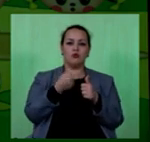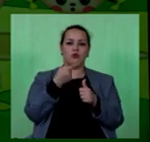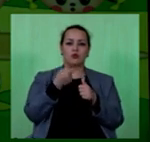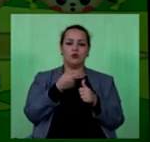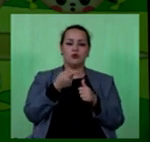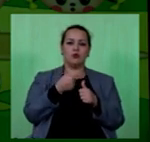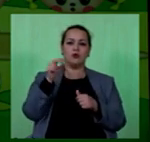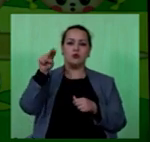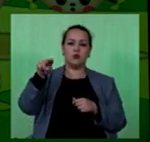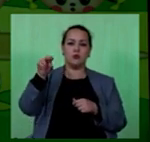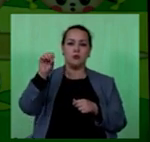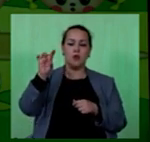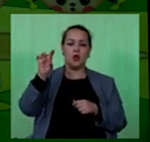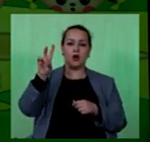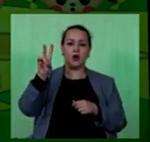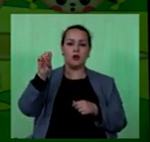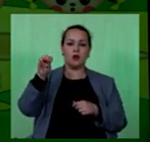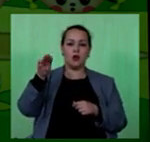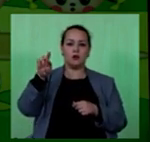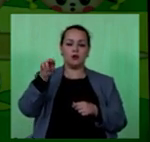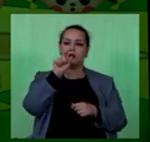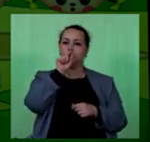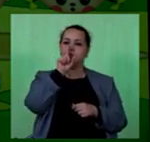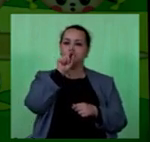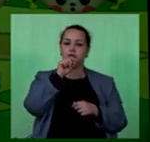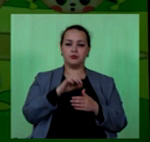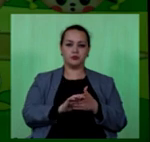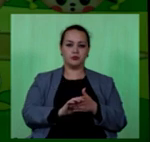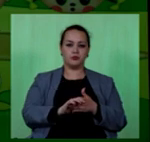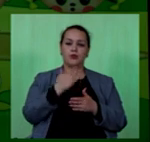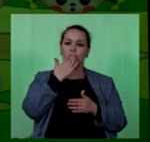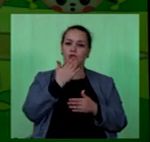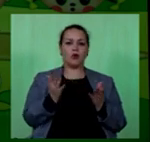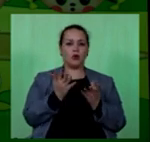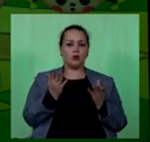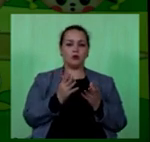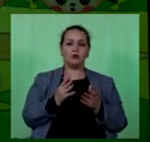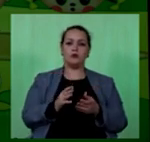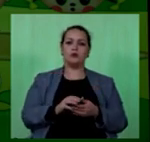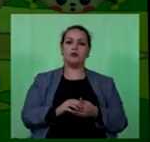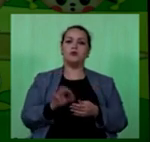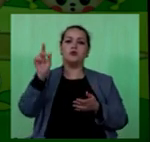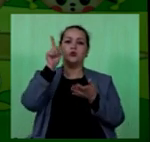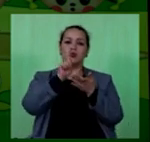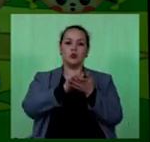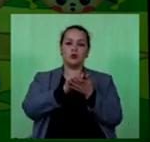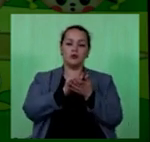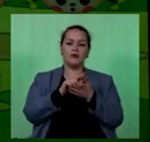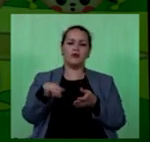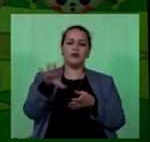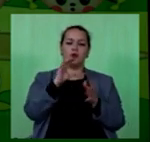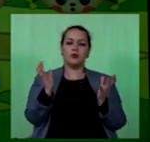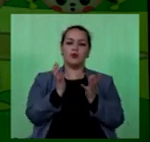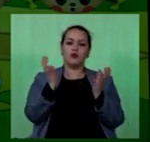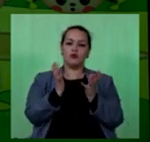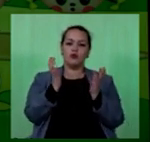пернатая вы знаете кто такие пернаты это наши любимые птички которых мы должны все беречь